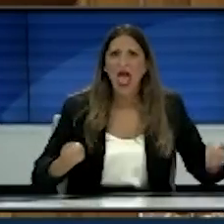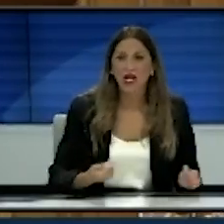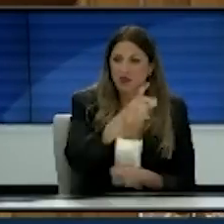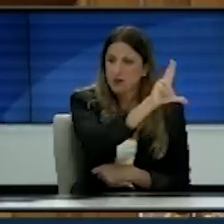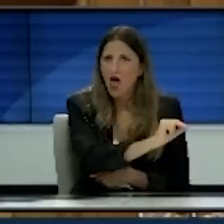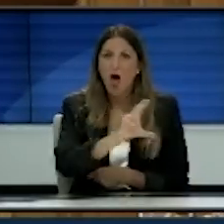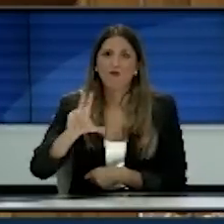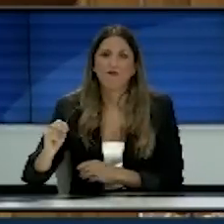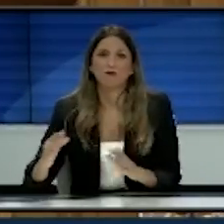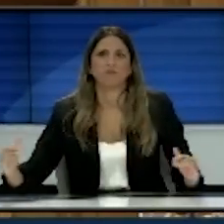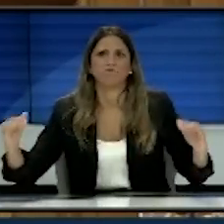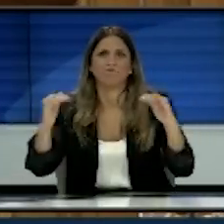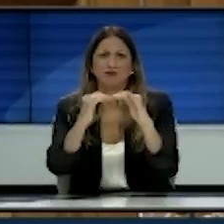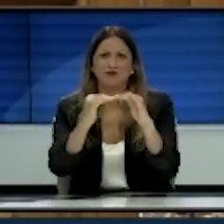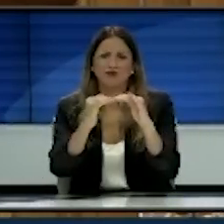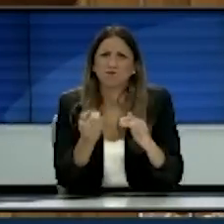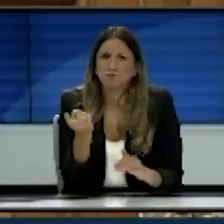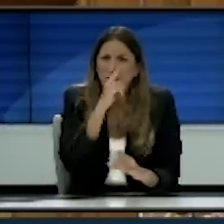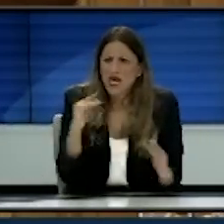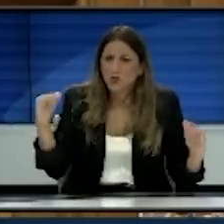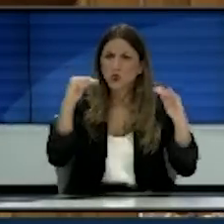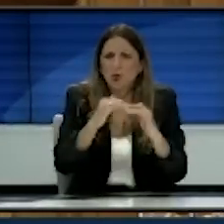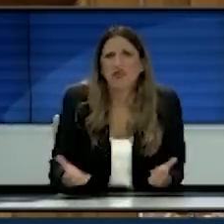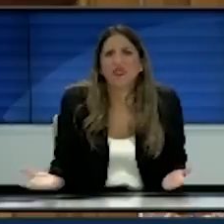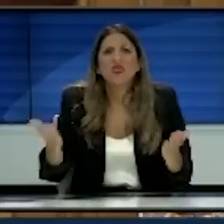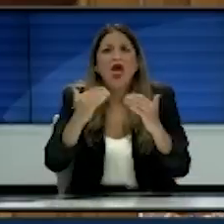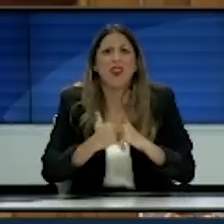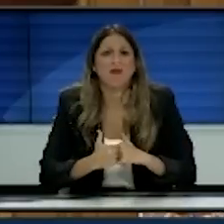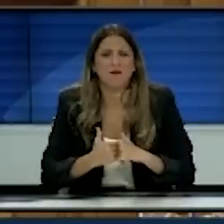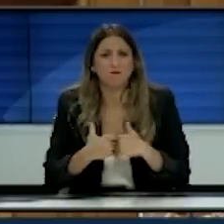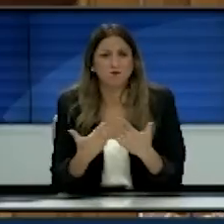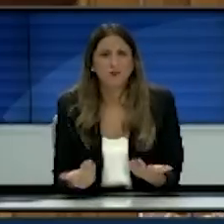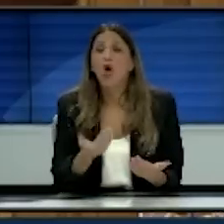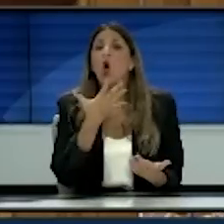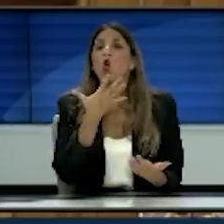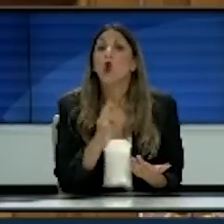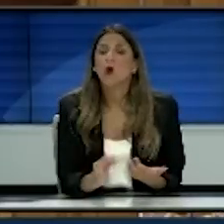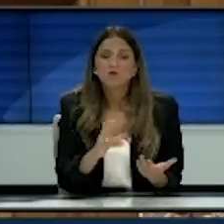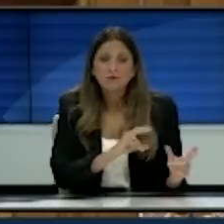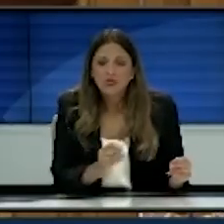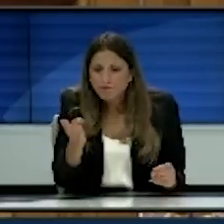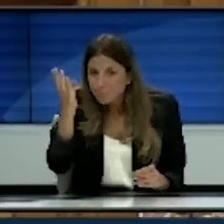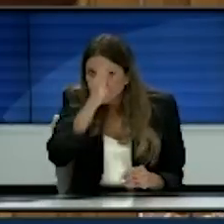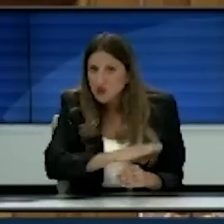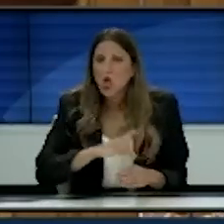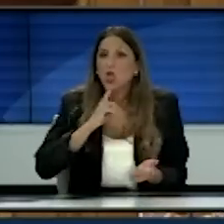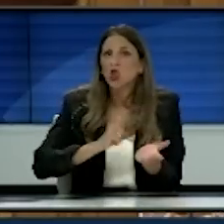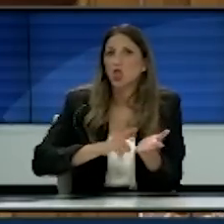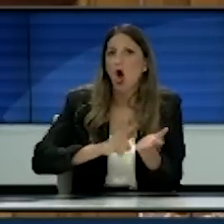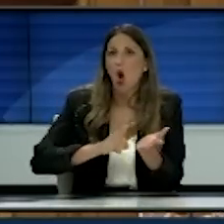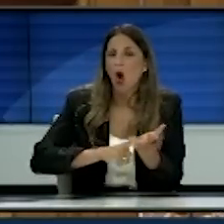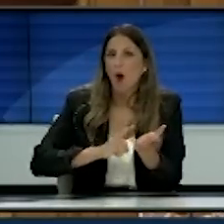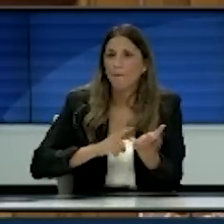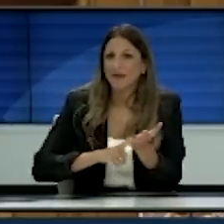Φτηνό το κόλπο της δίθεν ισοτιμίας και ισονομίας που τάχα προωθείτε, γιατί κρύβεται πως με τους νόμους των